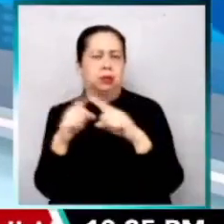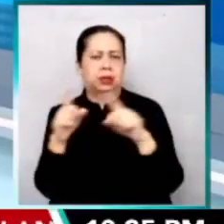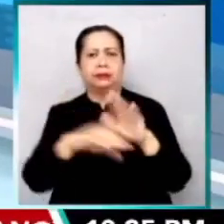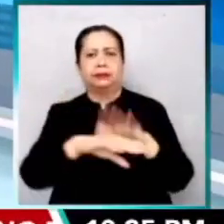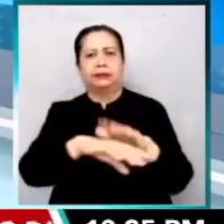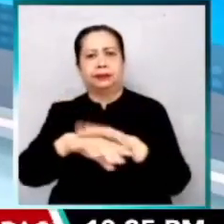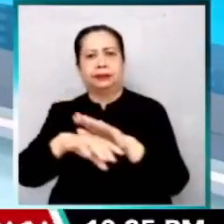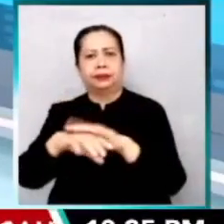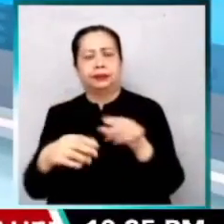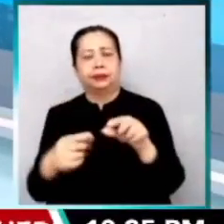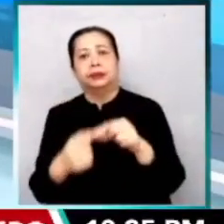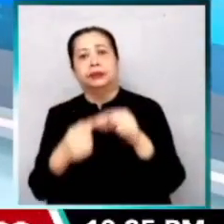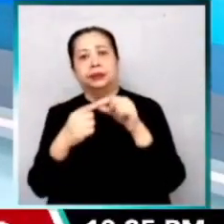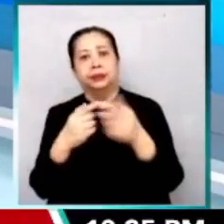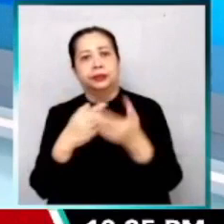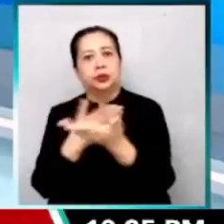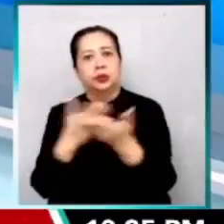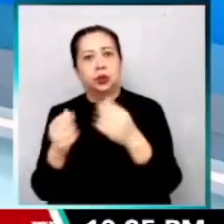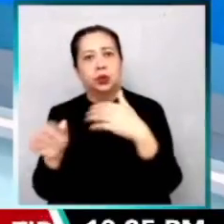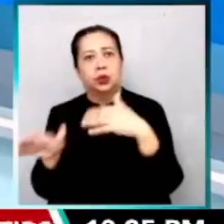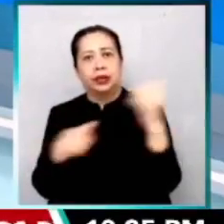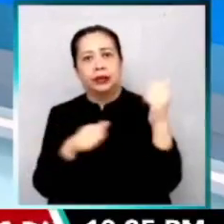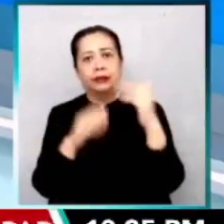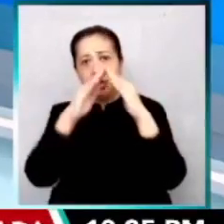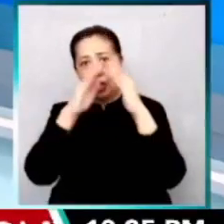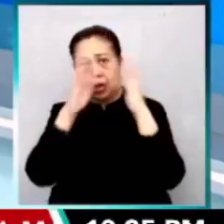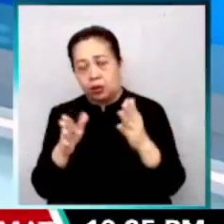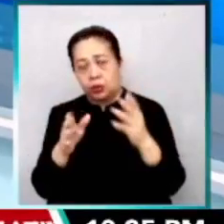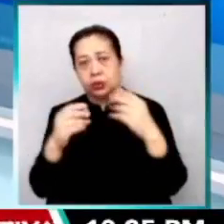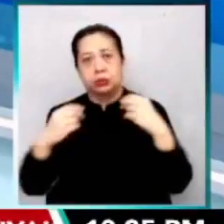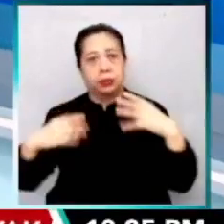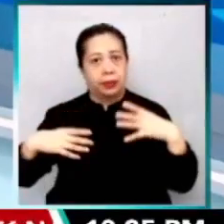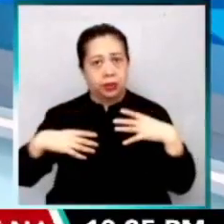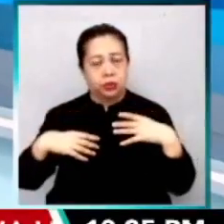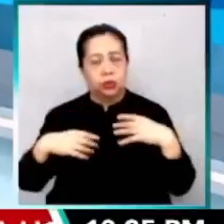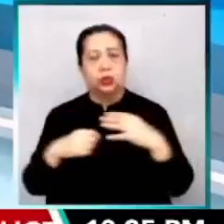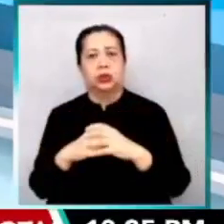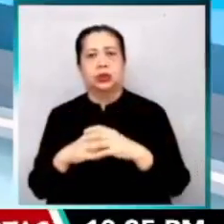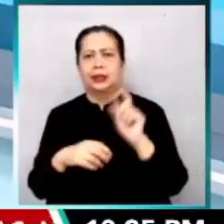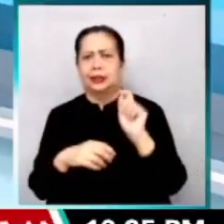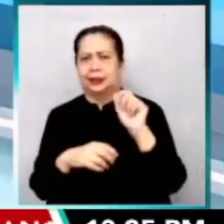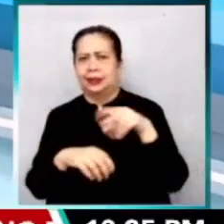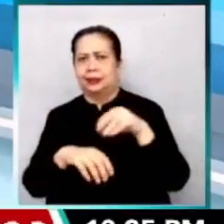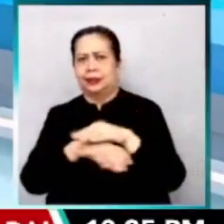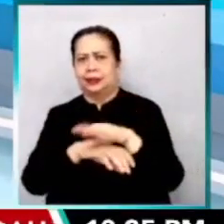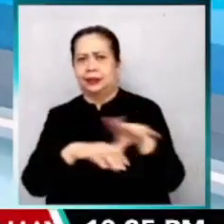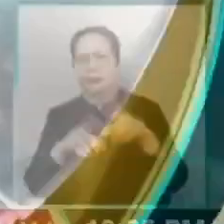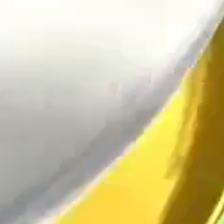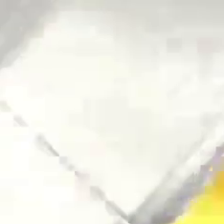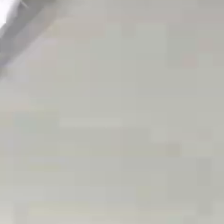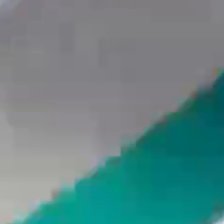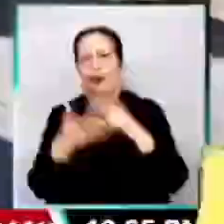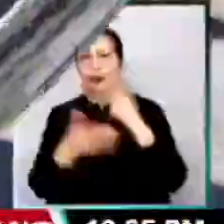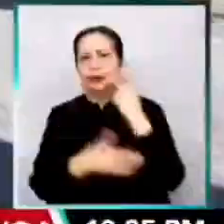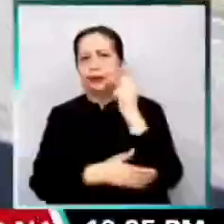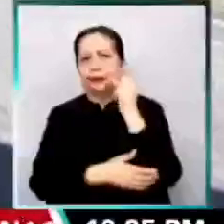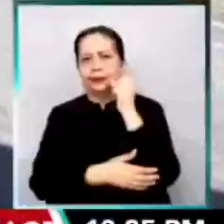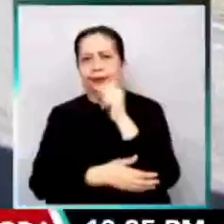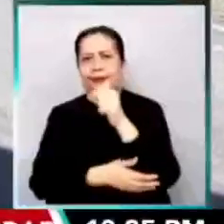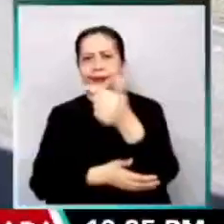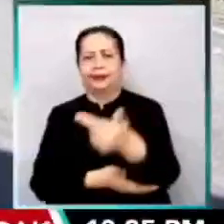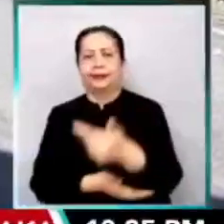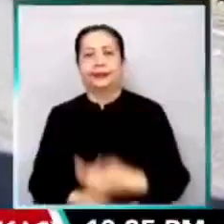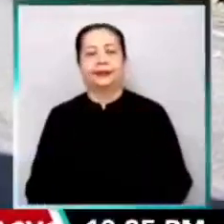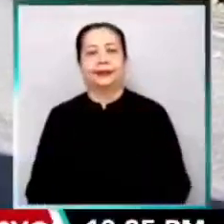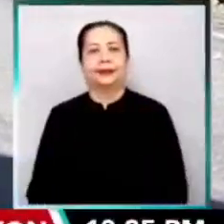lalo na sa mga aalis ng bahay at magbabakasyon. Ang tips kaugnay niyan sa report ni Katrina Son.